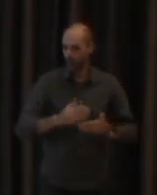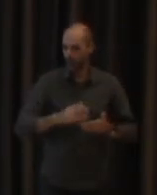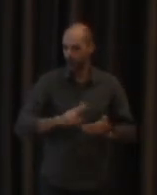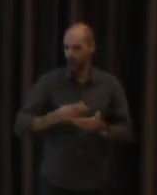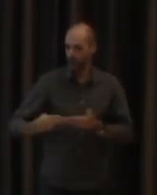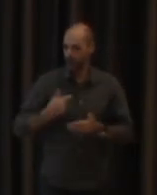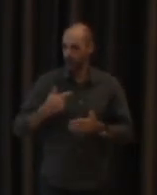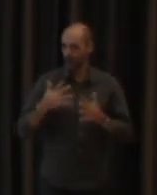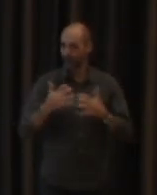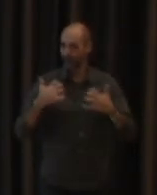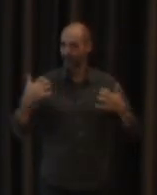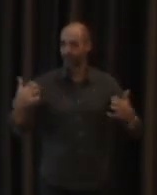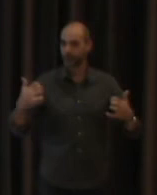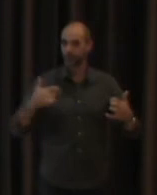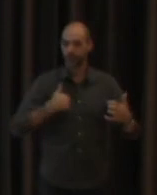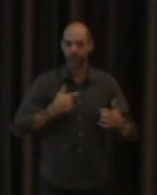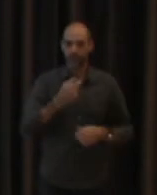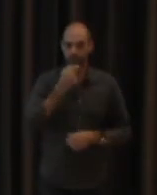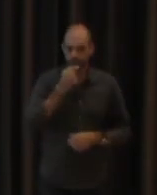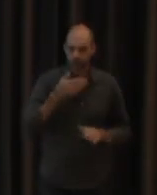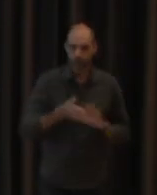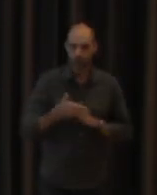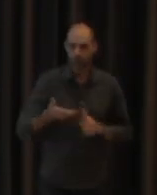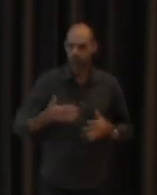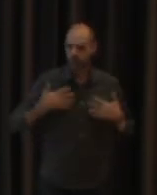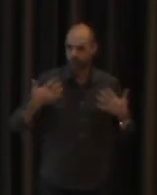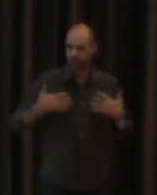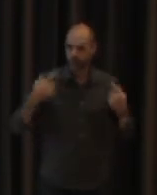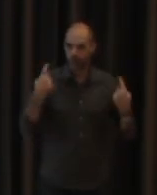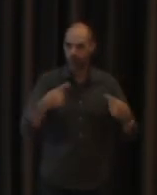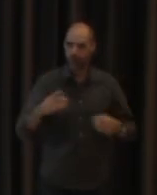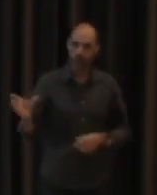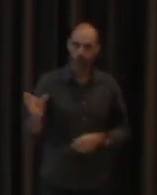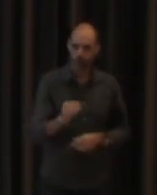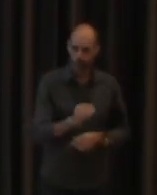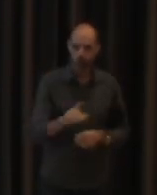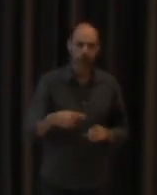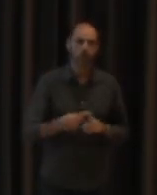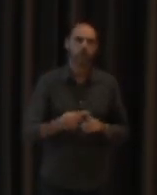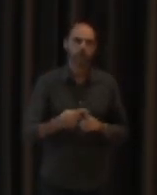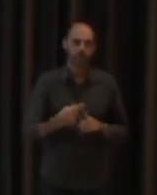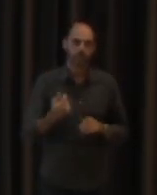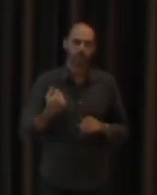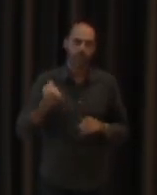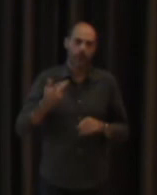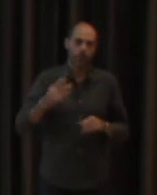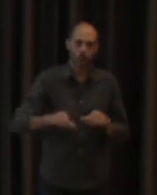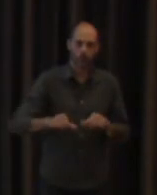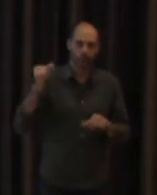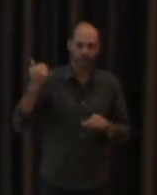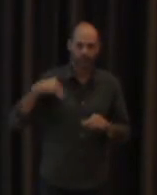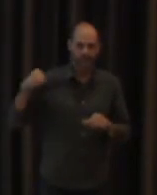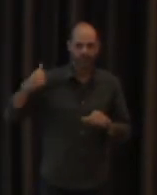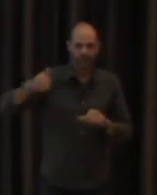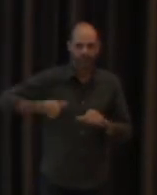als estudiants que, il·lusionats, inicien els estudis de grau i també, és clar, als estudiants més veterans.